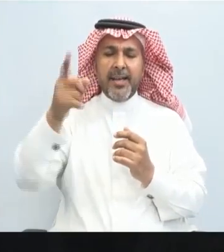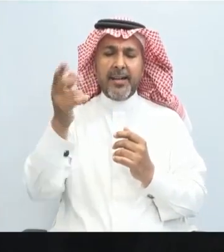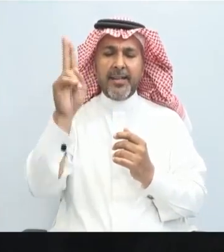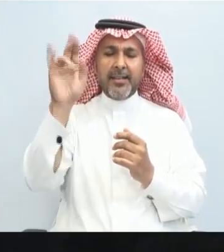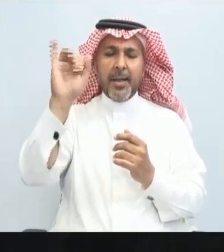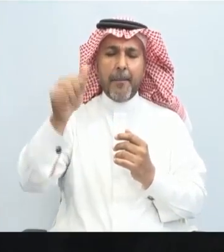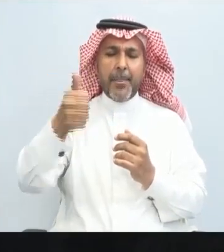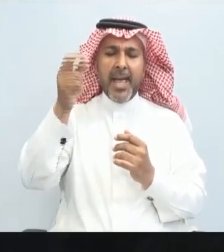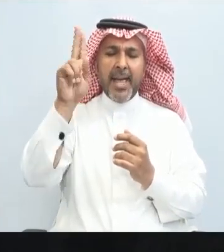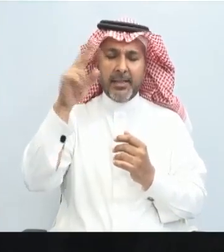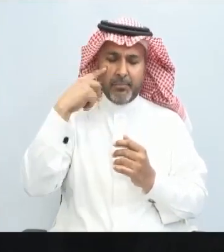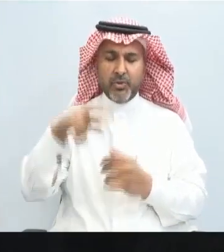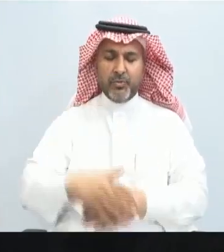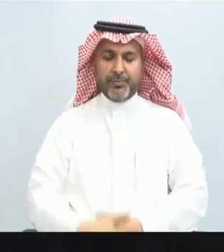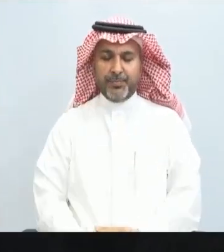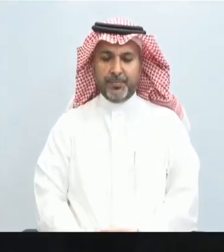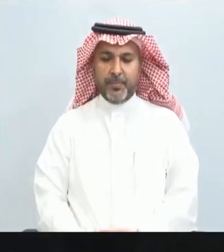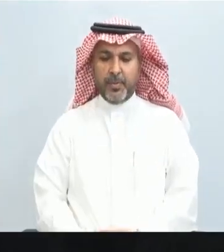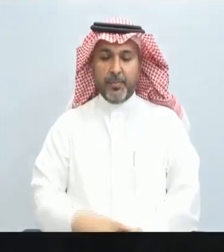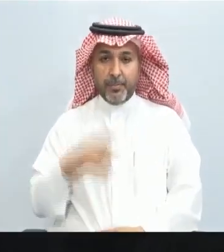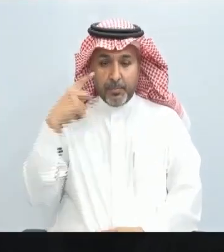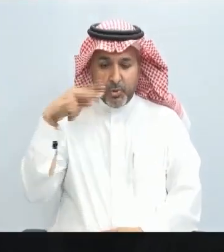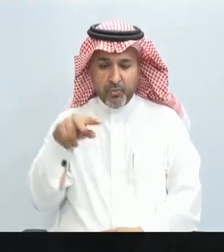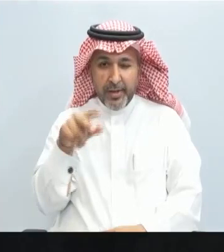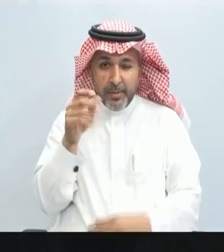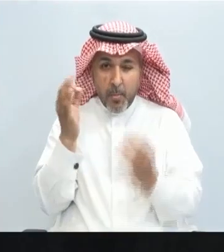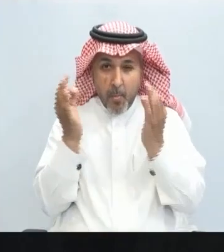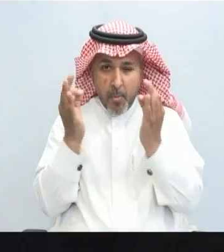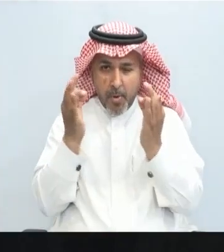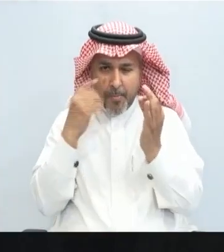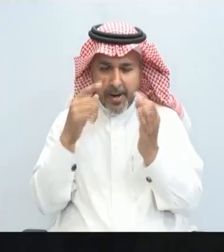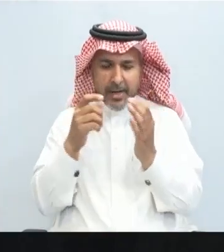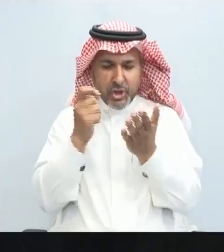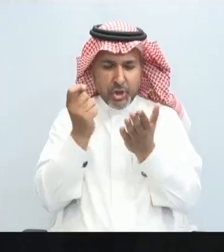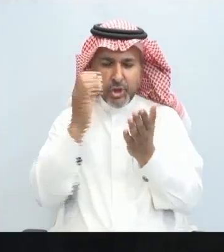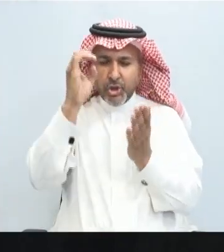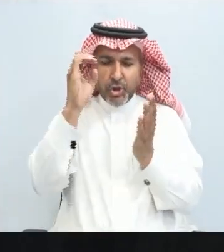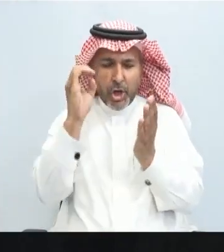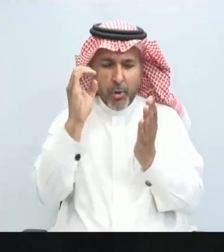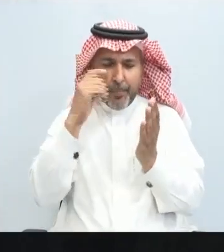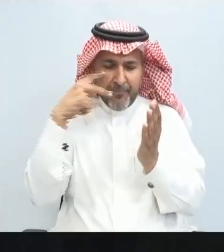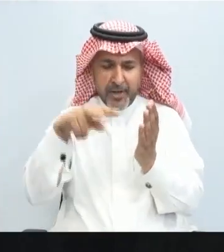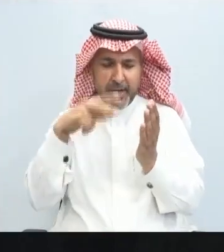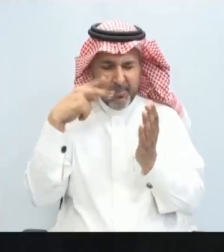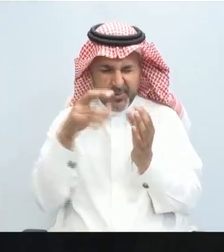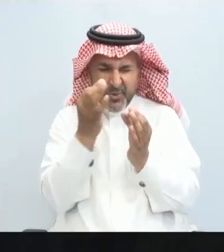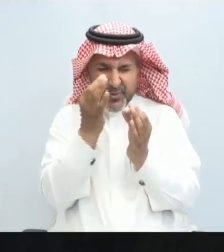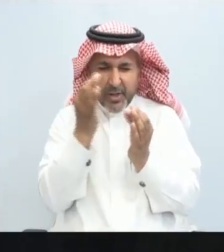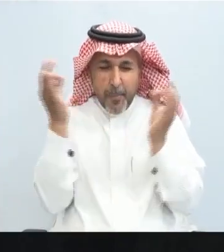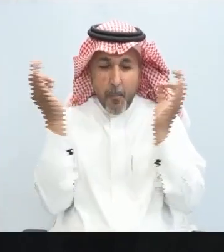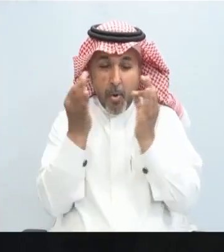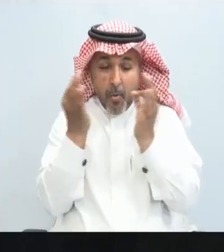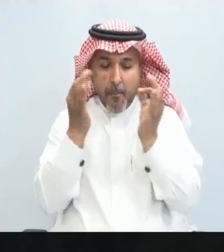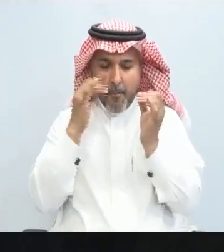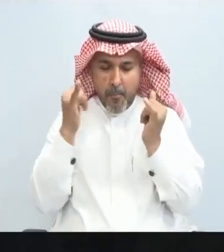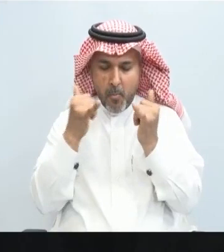بسيط لكن في حاجه كذا بسيطه نحتاج ان احنا ننتبه لها اثناء حل المعادلات والباقي ان شاء الله بيكون بسيط